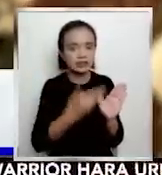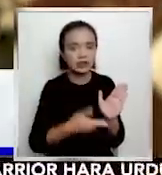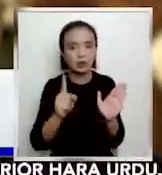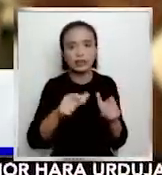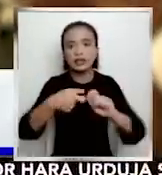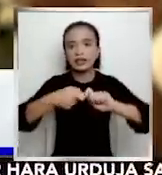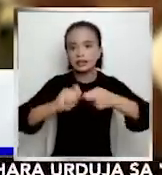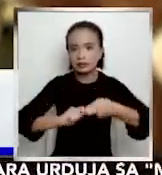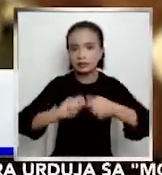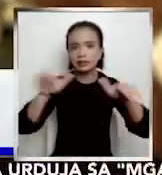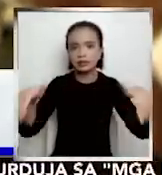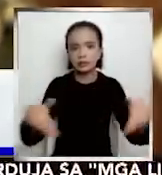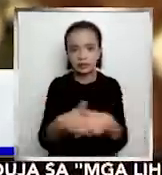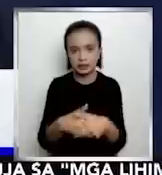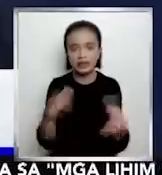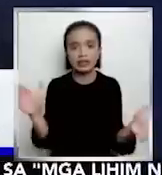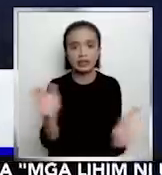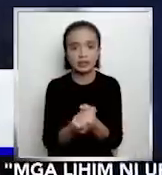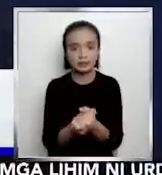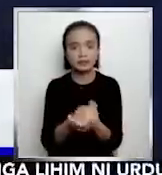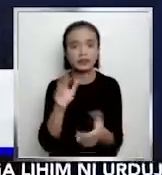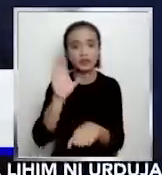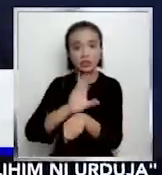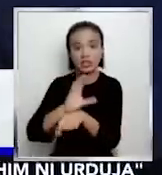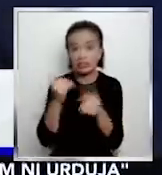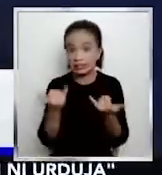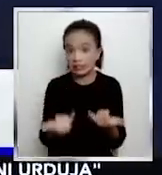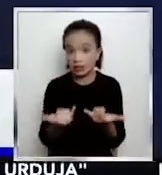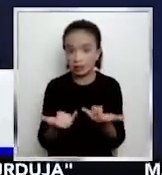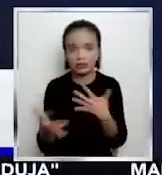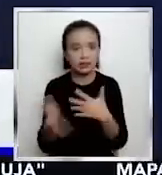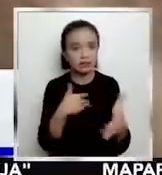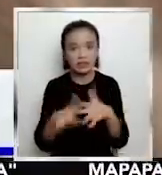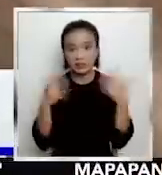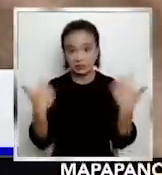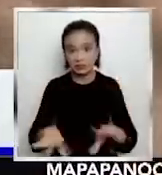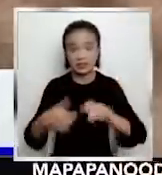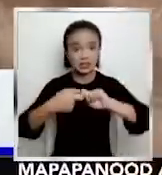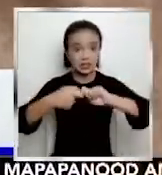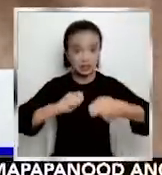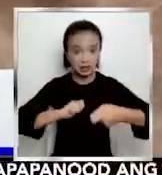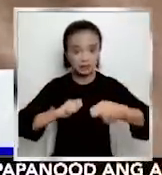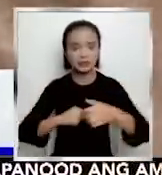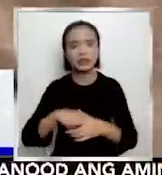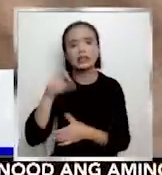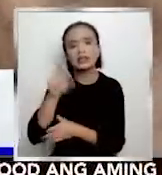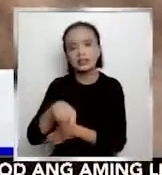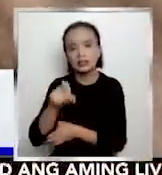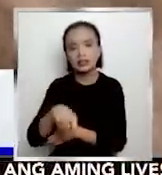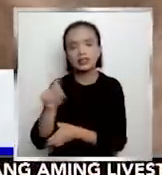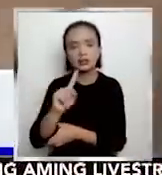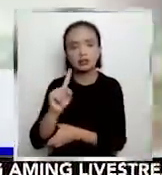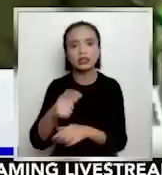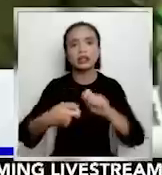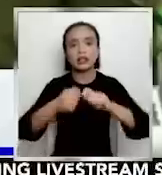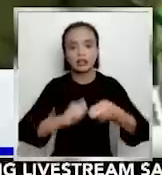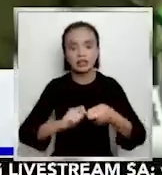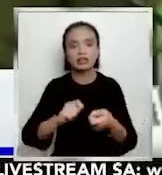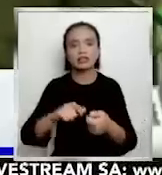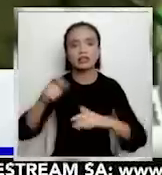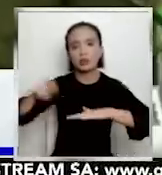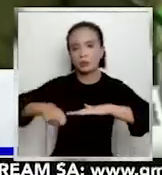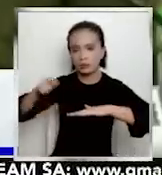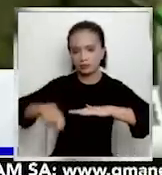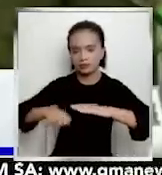ng simbahan. Sa ngayon kasi, kahit annulled na sa simbahan, kailangan pang magpaanal sa korte.